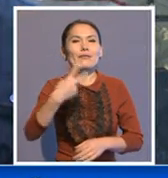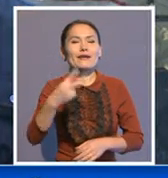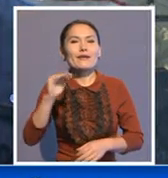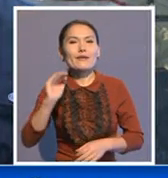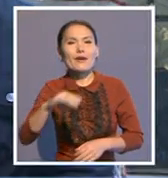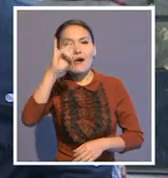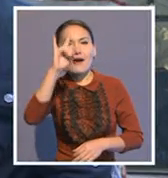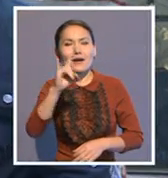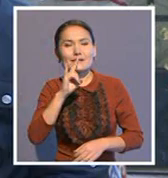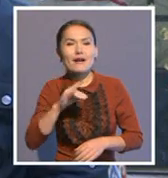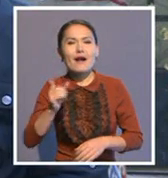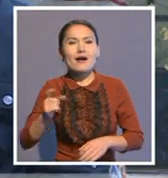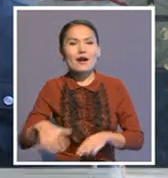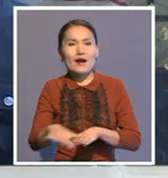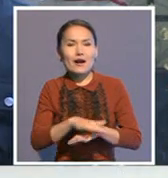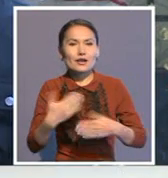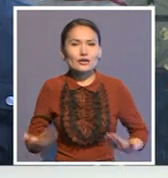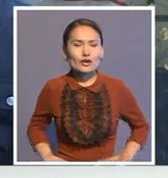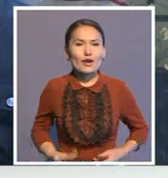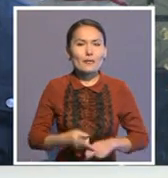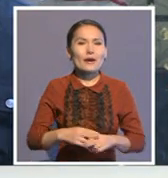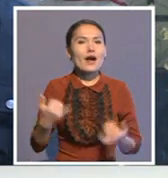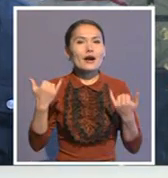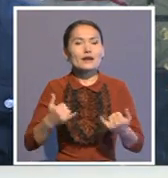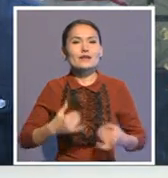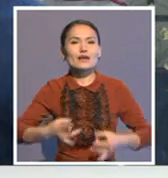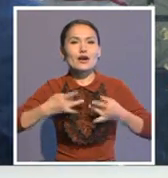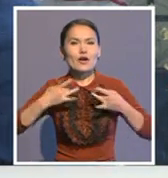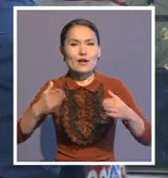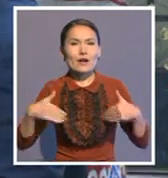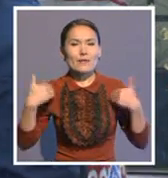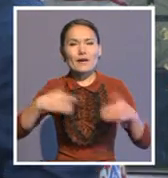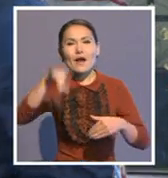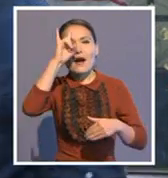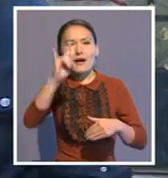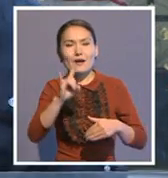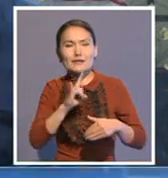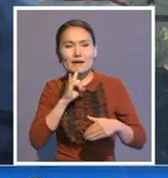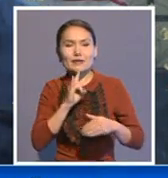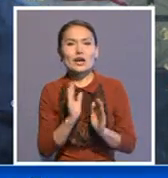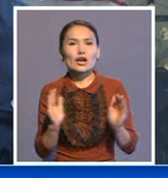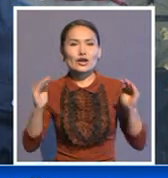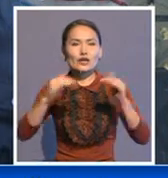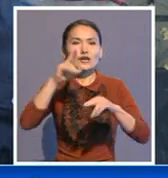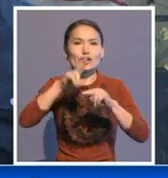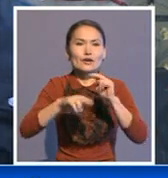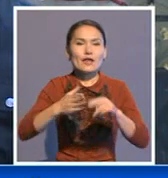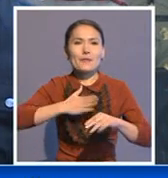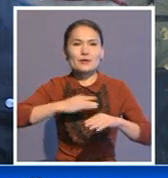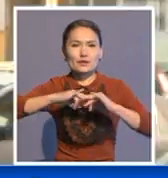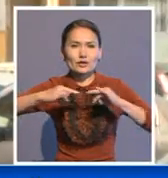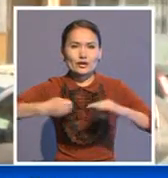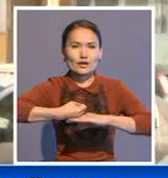Түркияның өзге де қалаларында тұратын қазақтарды және жергілікті тұрғындардың басын қосып, қазақтың киіз үйін тұрғызып, ұлттық дастарханымыздан дәм